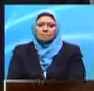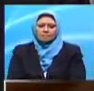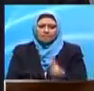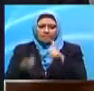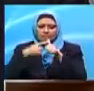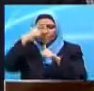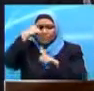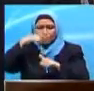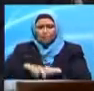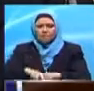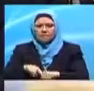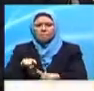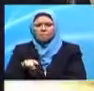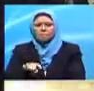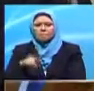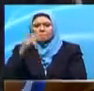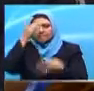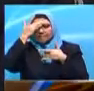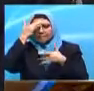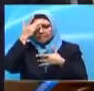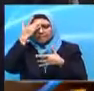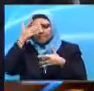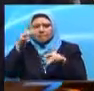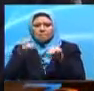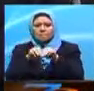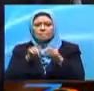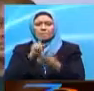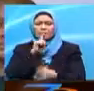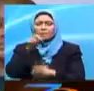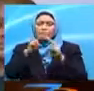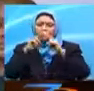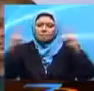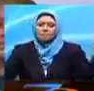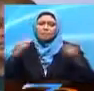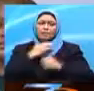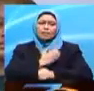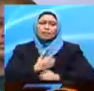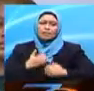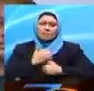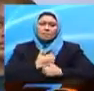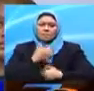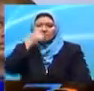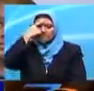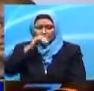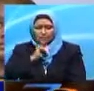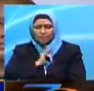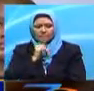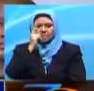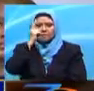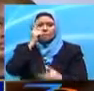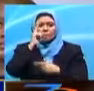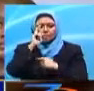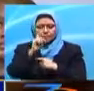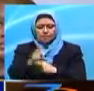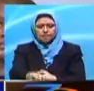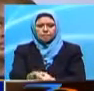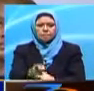yang sakit macam ni dia orang sangat seronoklah sebenarnya untuk dia orang bagi saya itu satu semangan